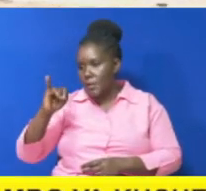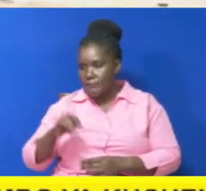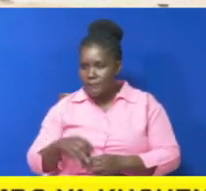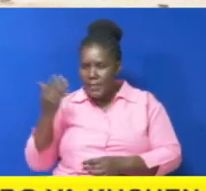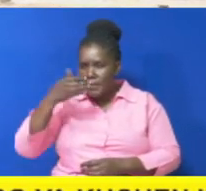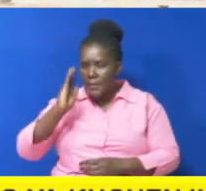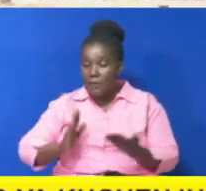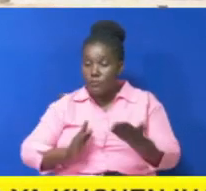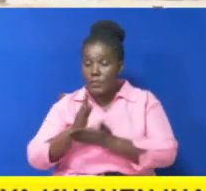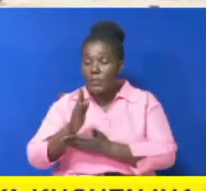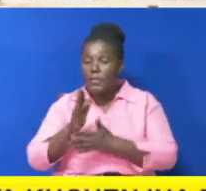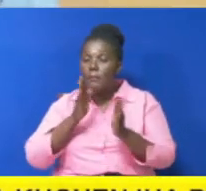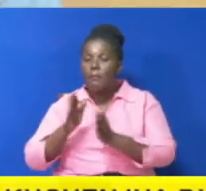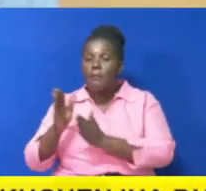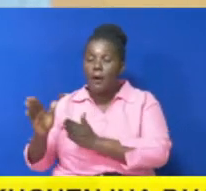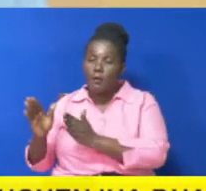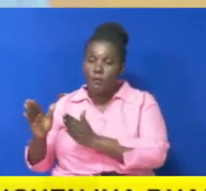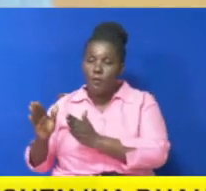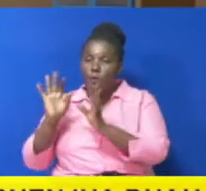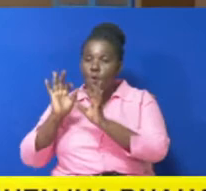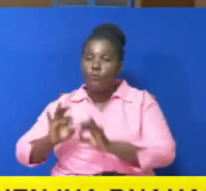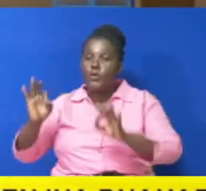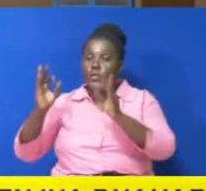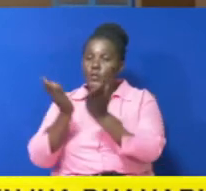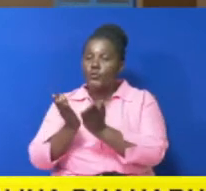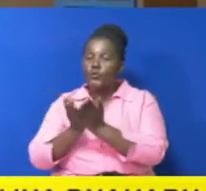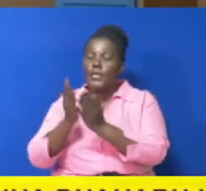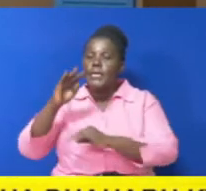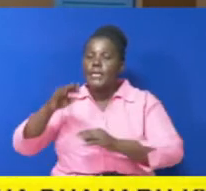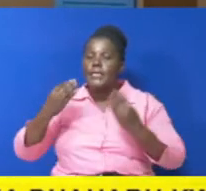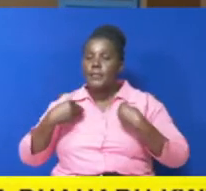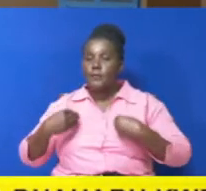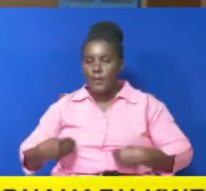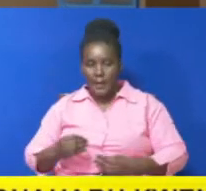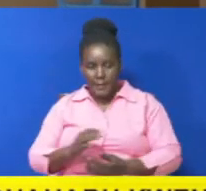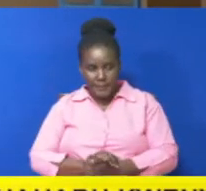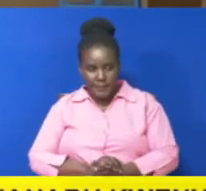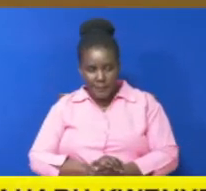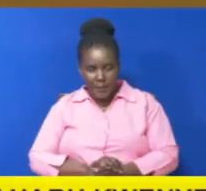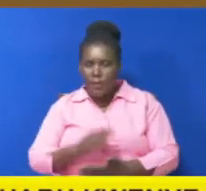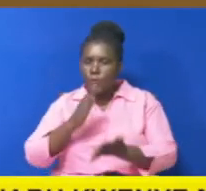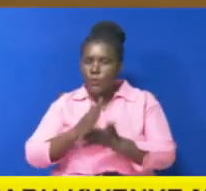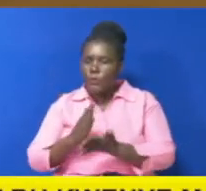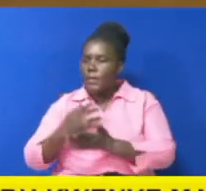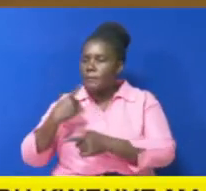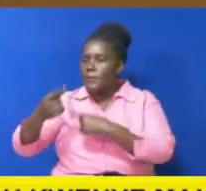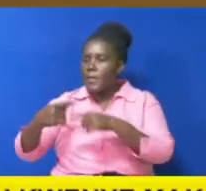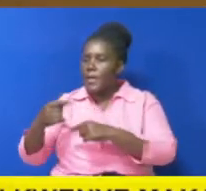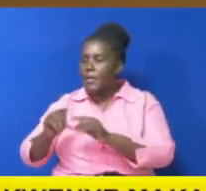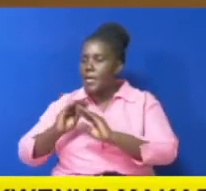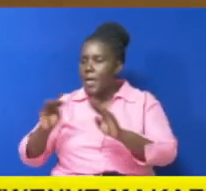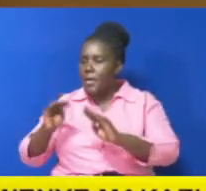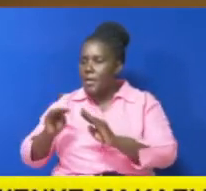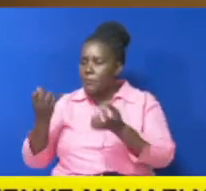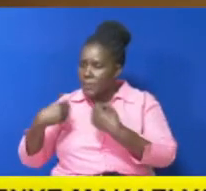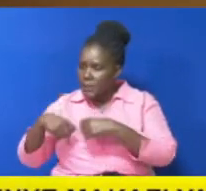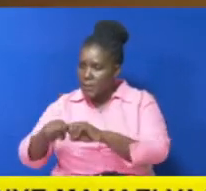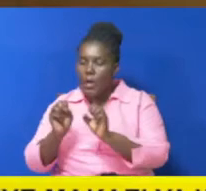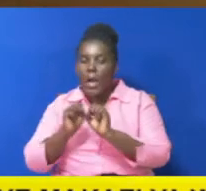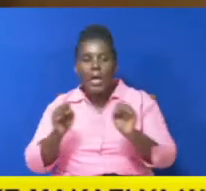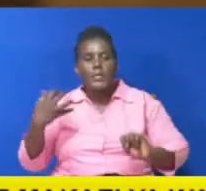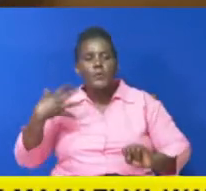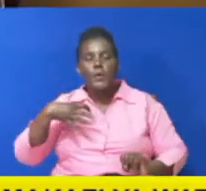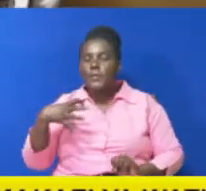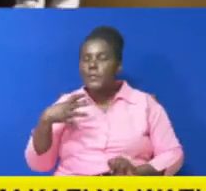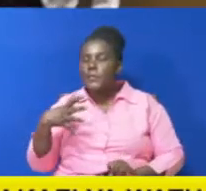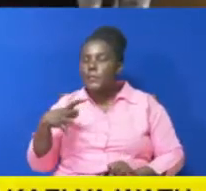elimu ya sekondari SIQIP imefanya jambo. Pamoja na utekelezaji wa miradi hii ya elimu, Waziri Bashungwa anajionea